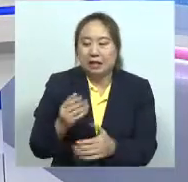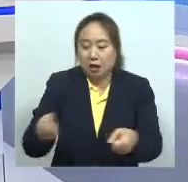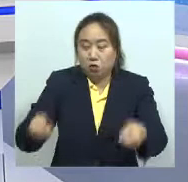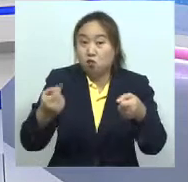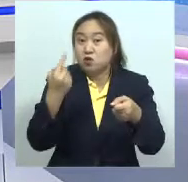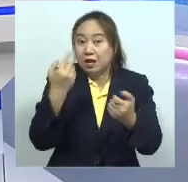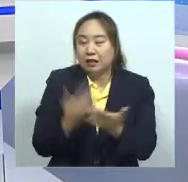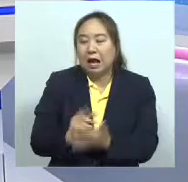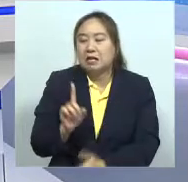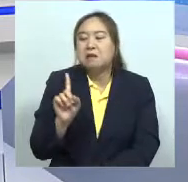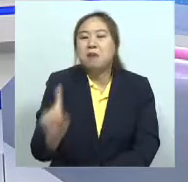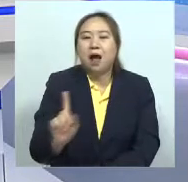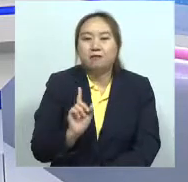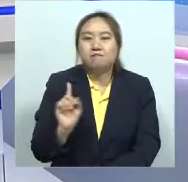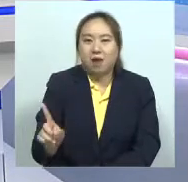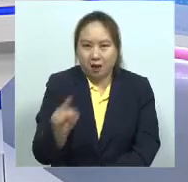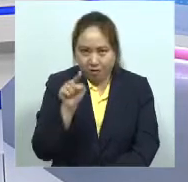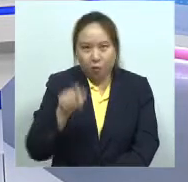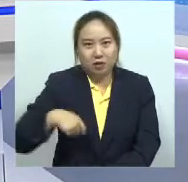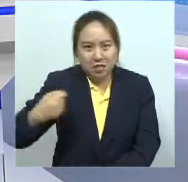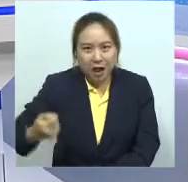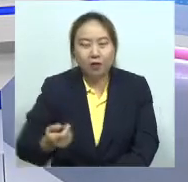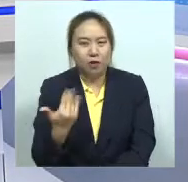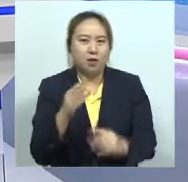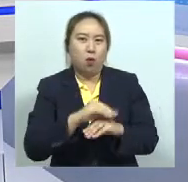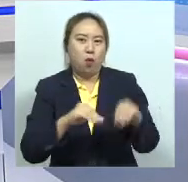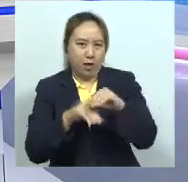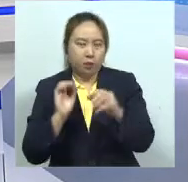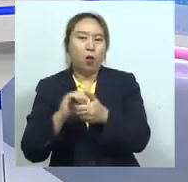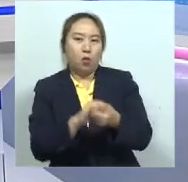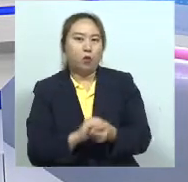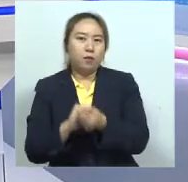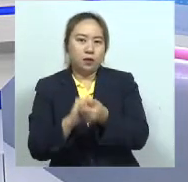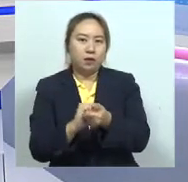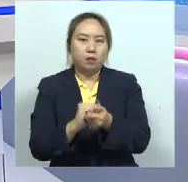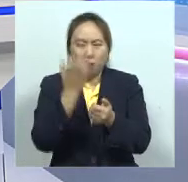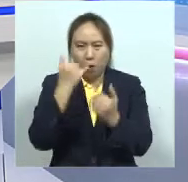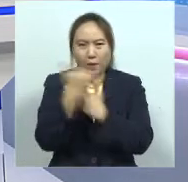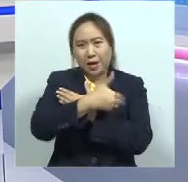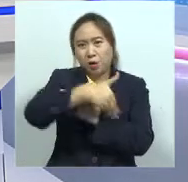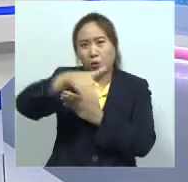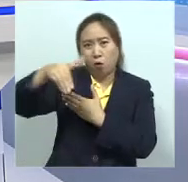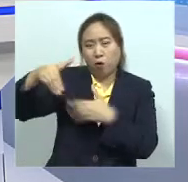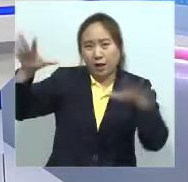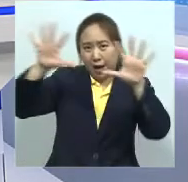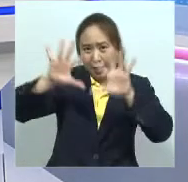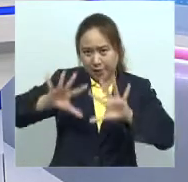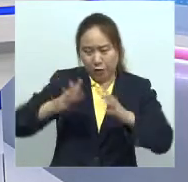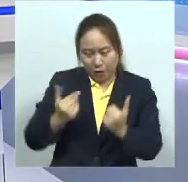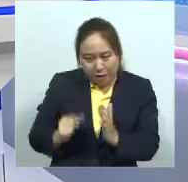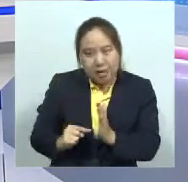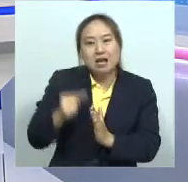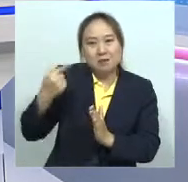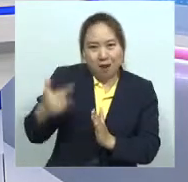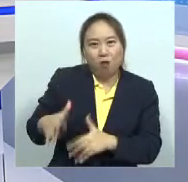ก็เป็นโครงการดีๆที่จะต้องร่วมมือกันค่ะเพราะว่าตอนนี้เนี่ยหลายๆประเทศในอาเซียนของเราก็เริ่มกันแล้วน